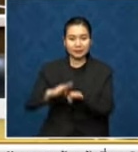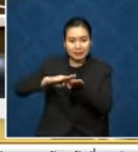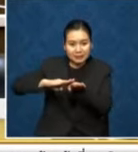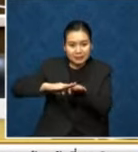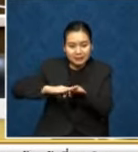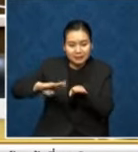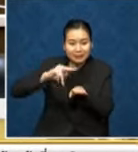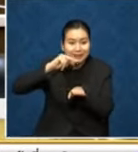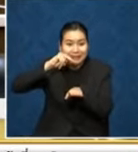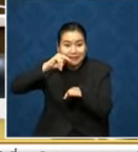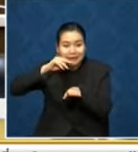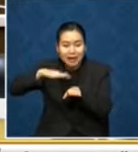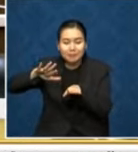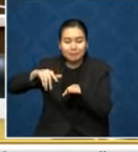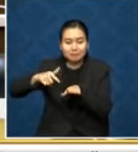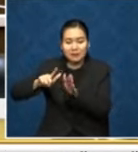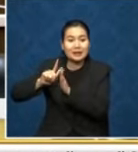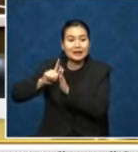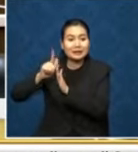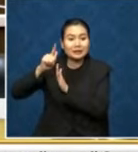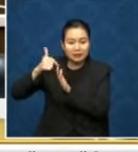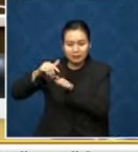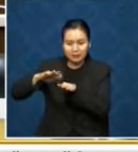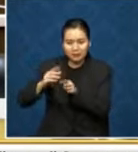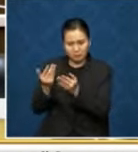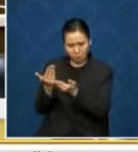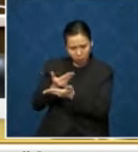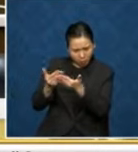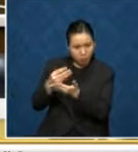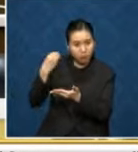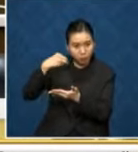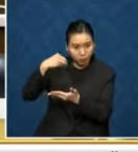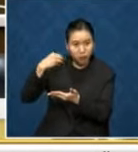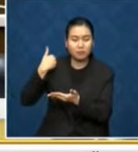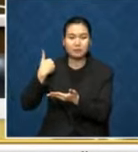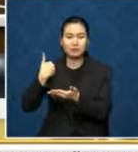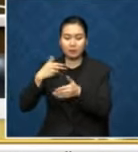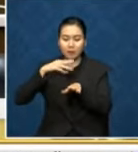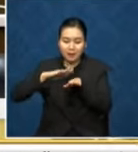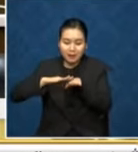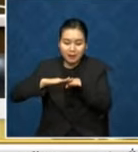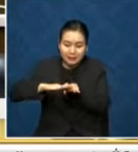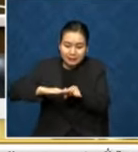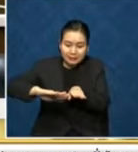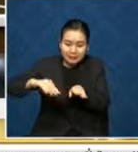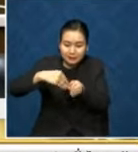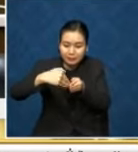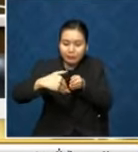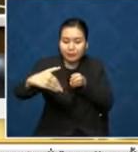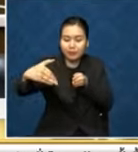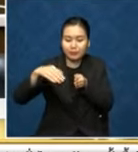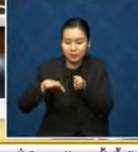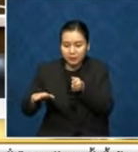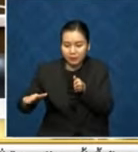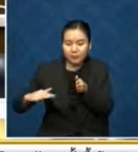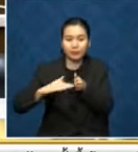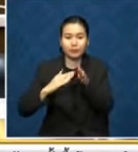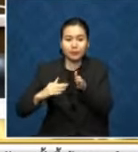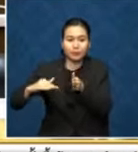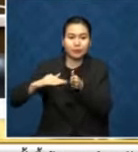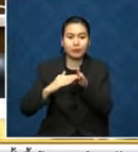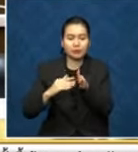ลิ่งของแม่น้ำเลยครับท่านประธานผมเคยหารือหลายครั้งครับว่าตลิ่งของแม่น้ำเลยเนี่ยเวลาที่น้ำเยอะจะเกิดการกัดเซาะแล้ว